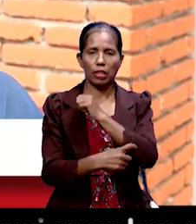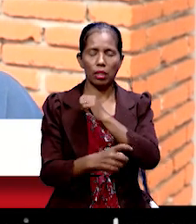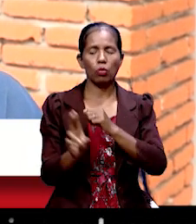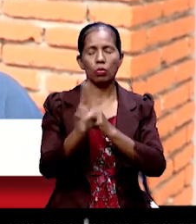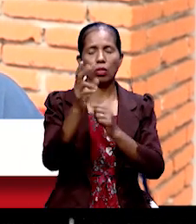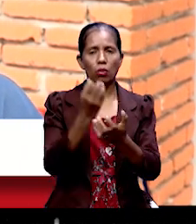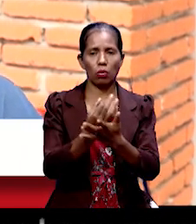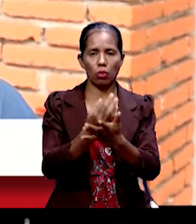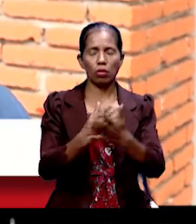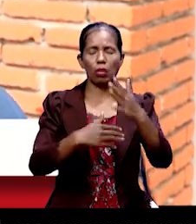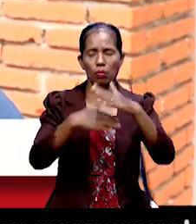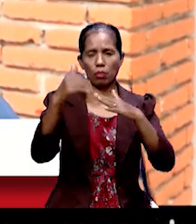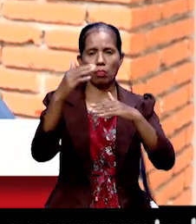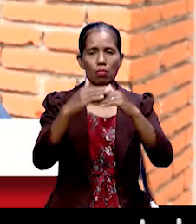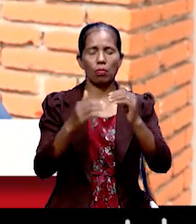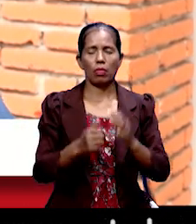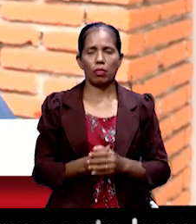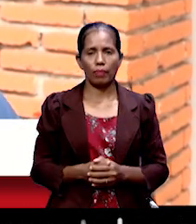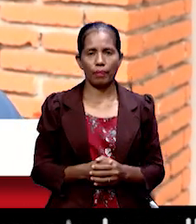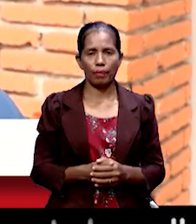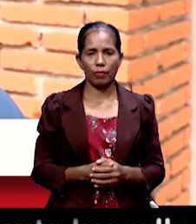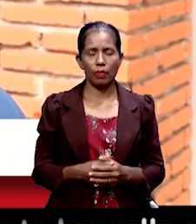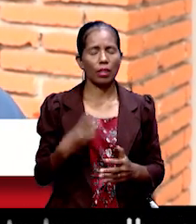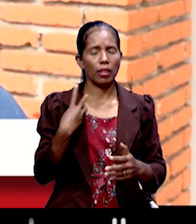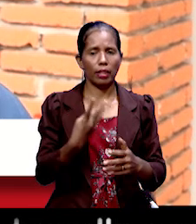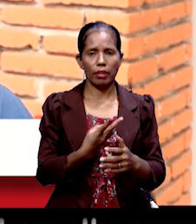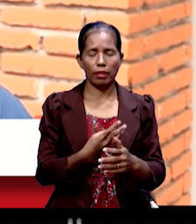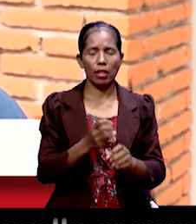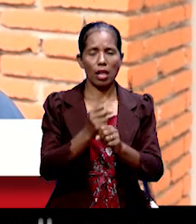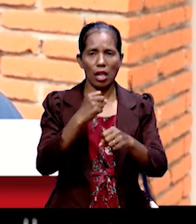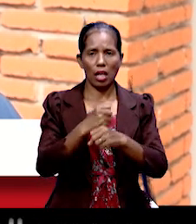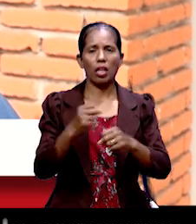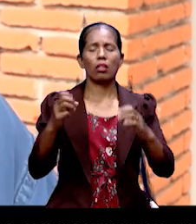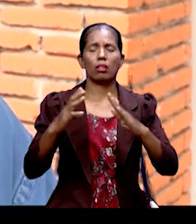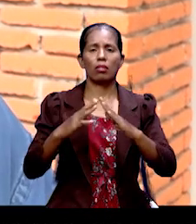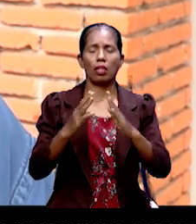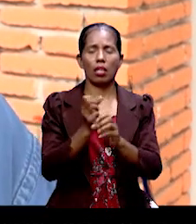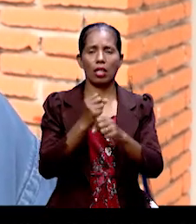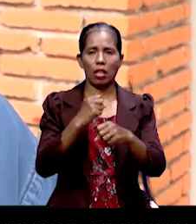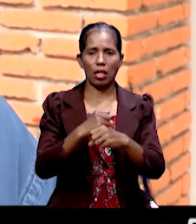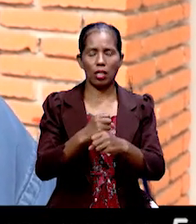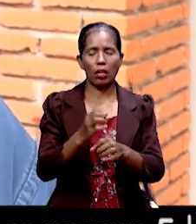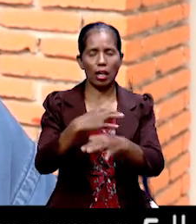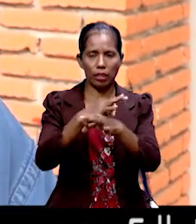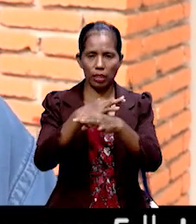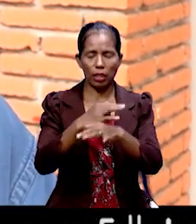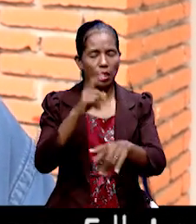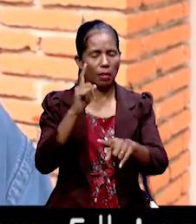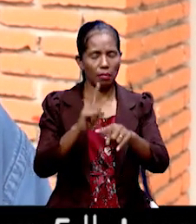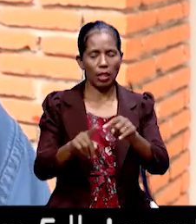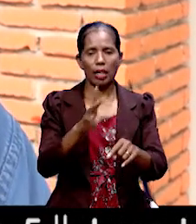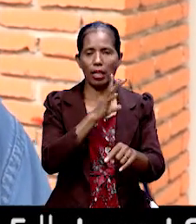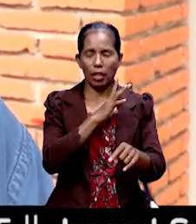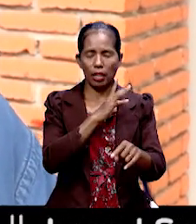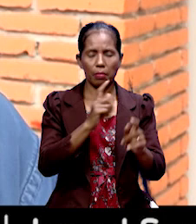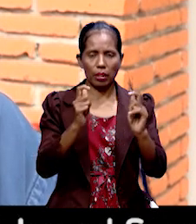ia infrastruktura. Infrastruktura ke halo dadaune, buka deit halo manutensan, lalika bo, lalika